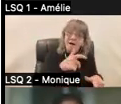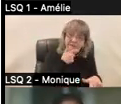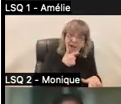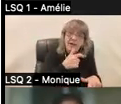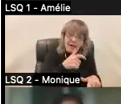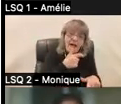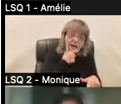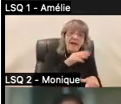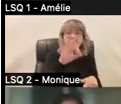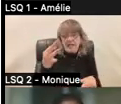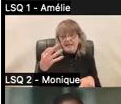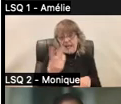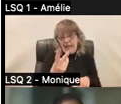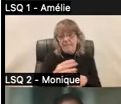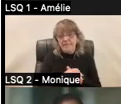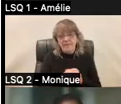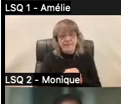anglais.